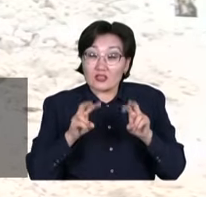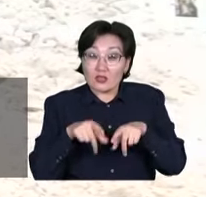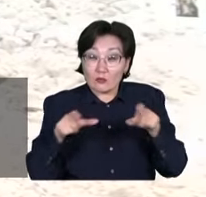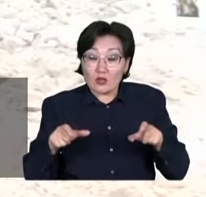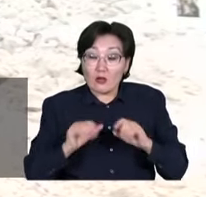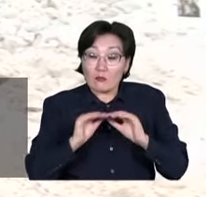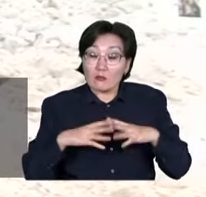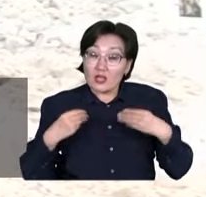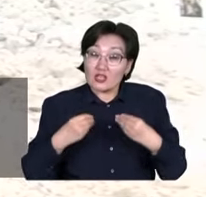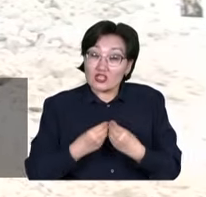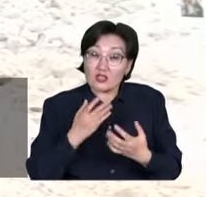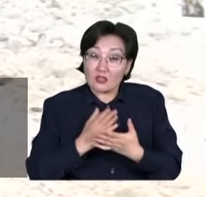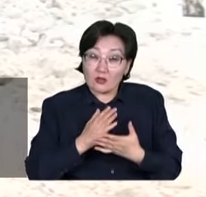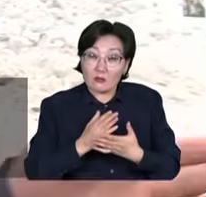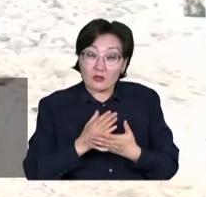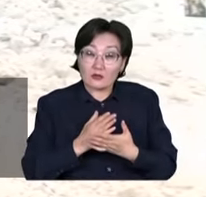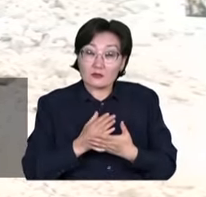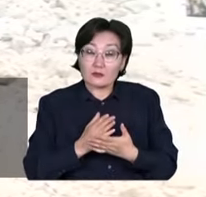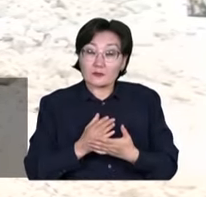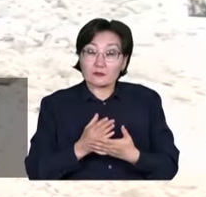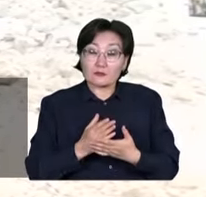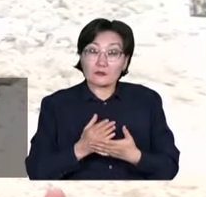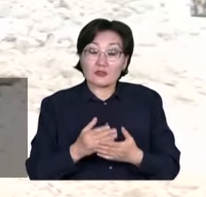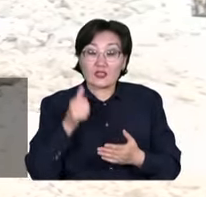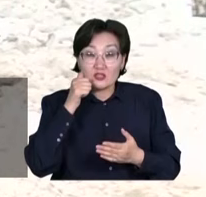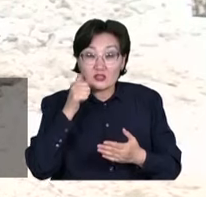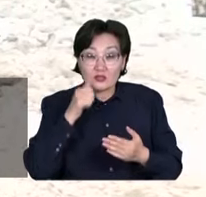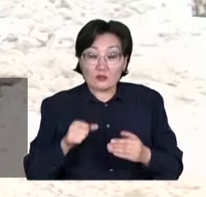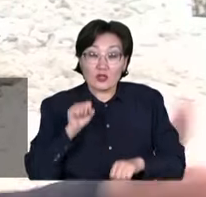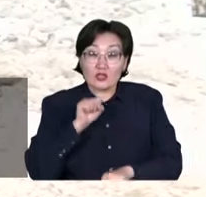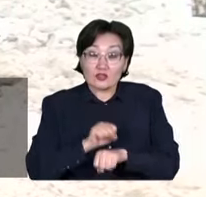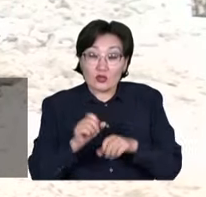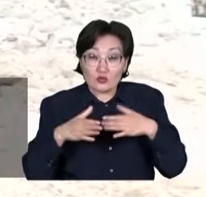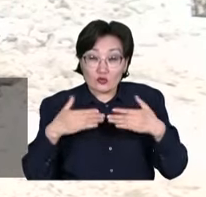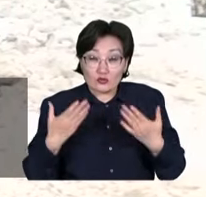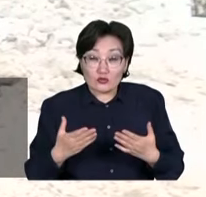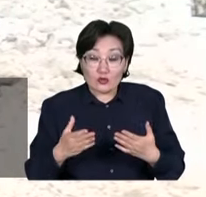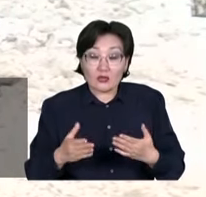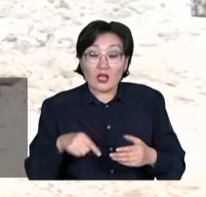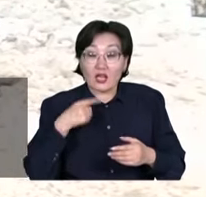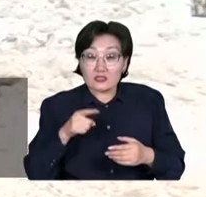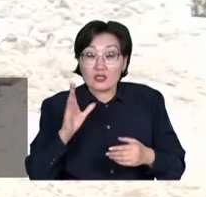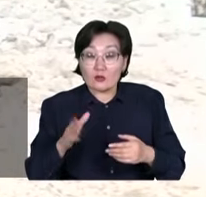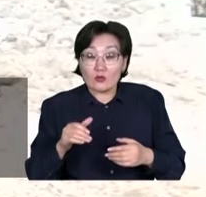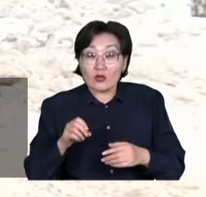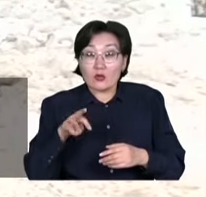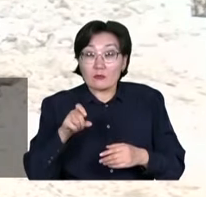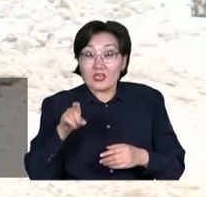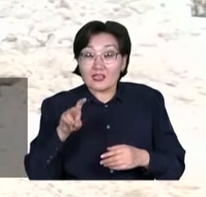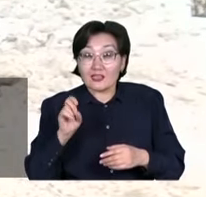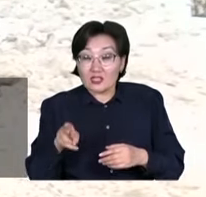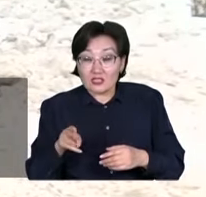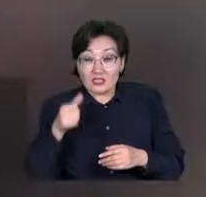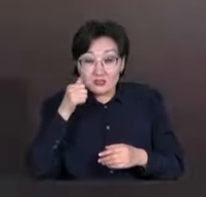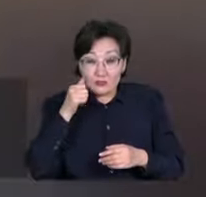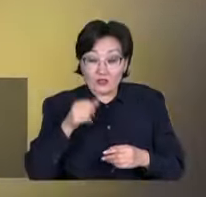шағасы бар, несі бар, оны неме ертең сосын ол тормоз жоқ деп айтсаңыз, бұл те механикті ертең соттайды, нетеді,